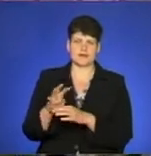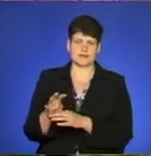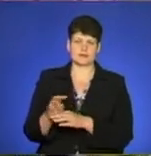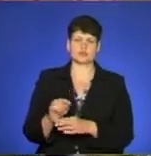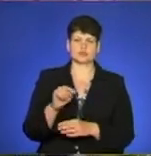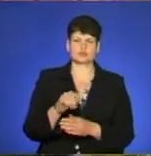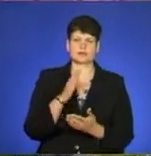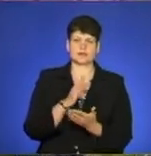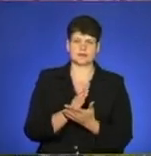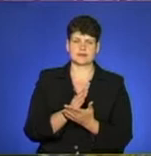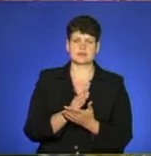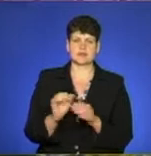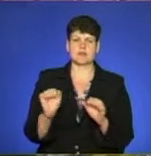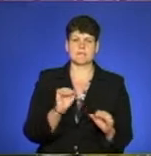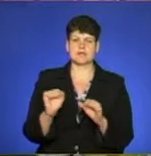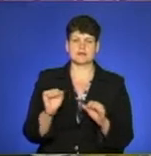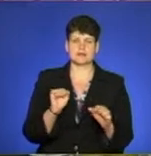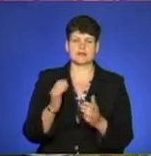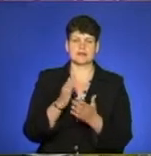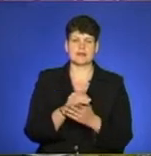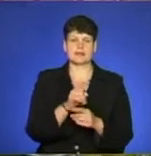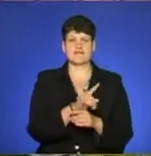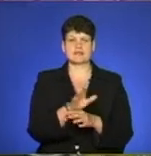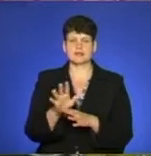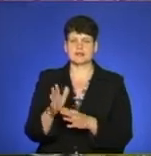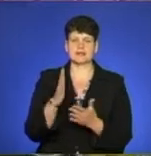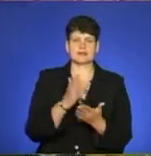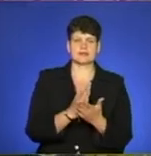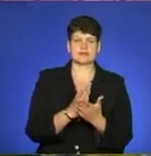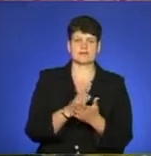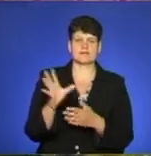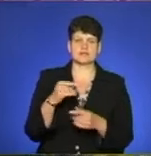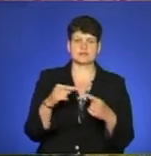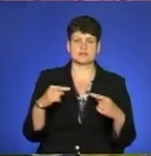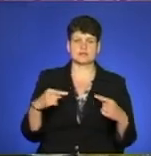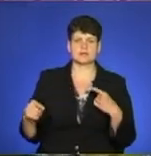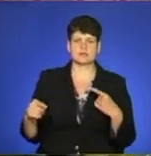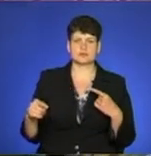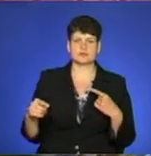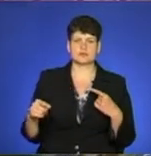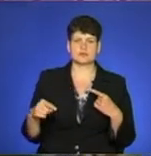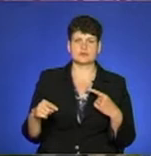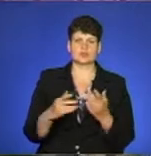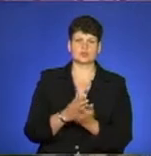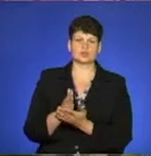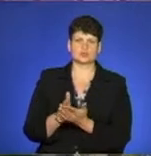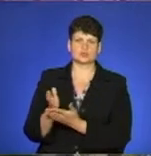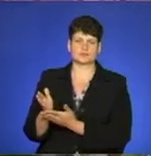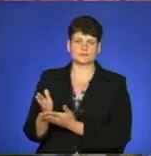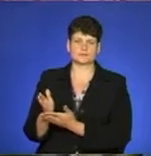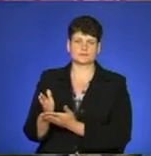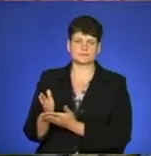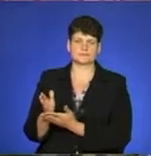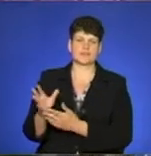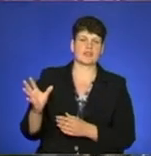Тут є командир, звісно, є навідник, є всі остальні, вважається номер обслуги.